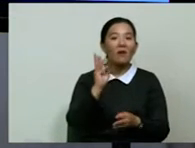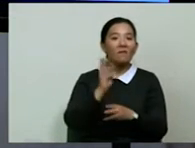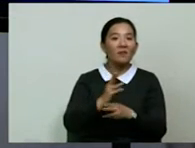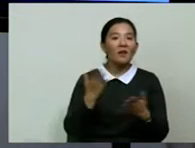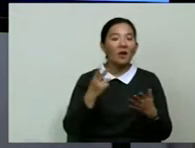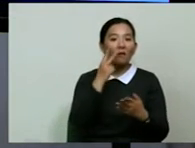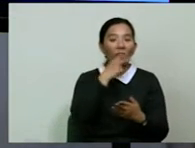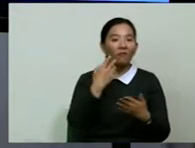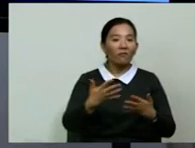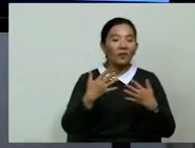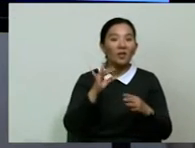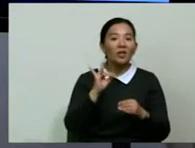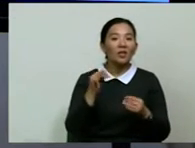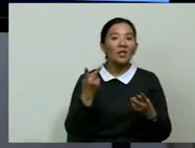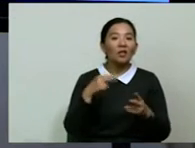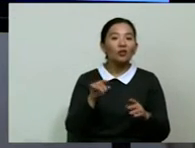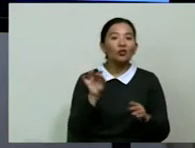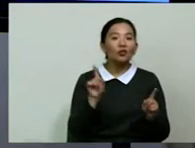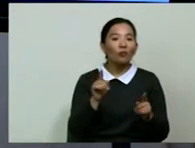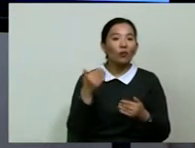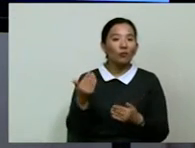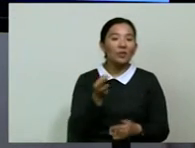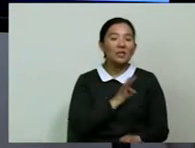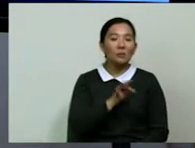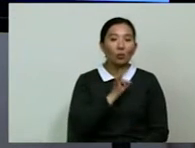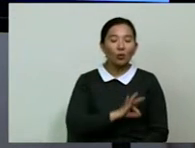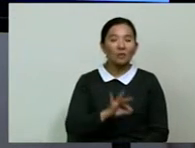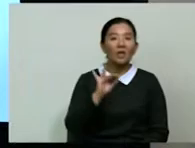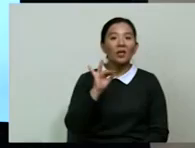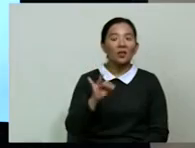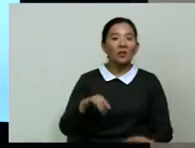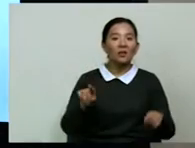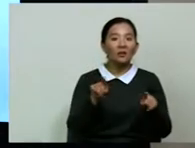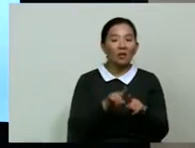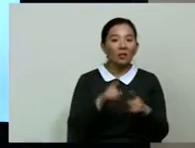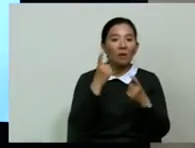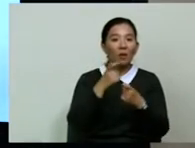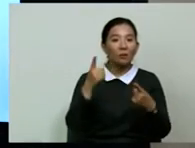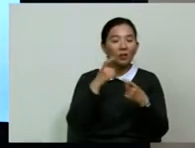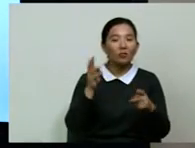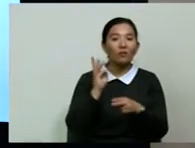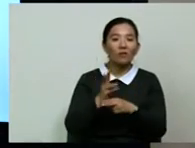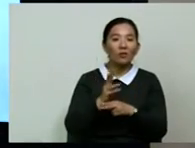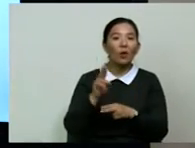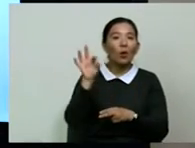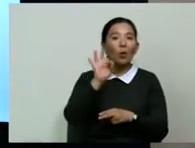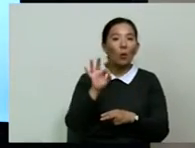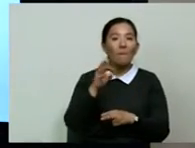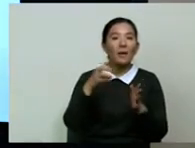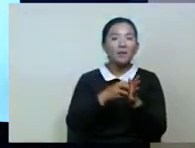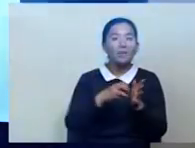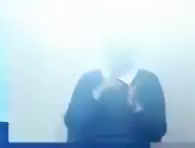выглядит тесламетр и для чего его используют. И также обобщающее видео про